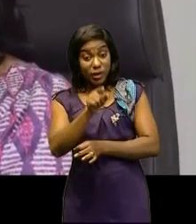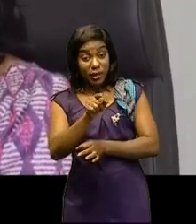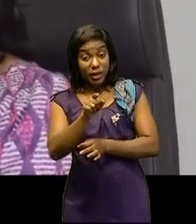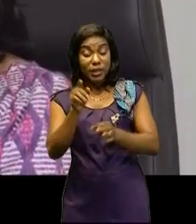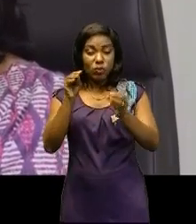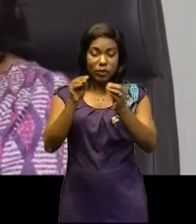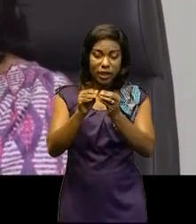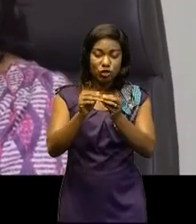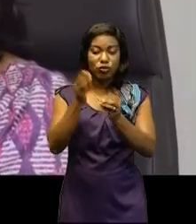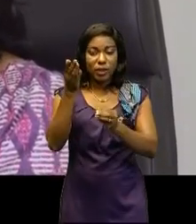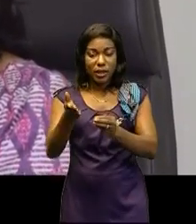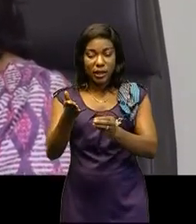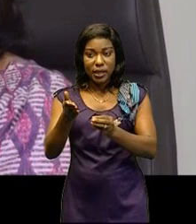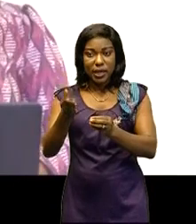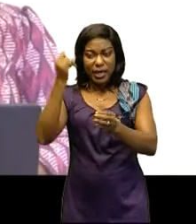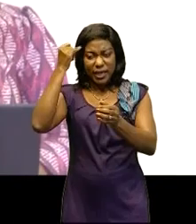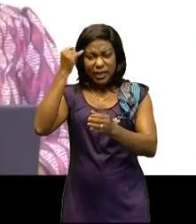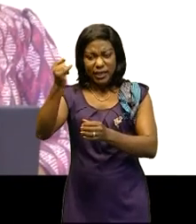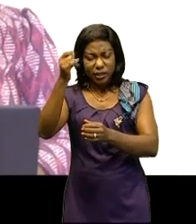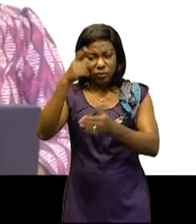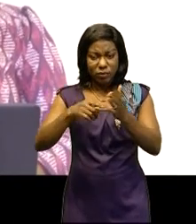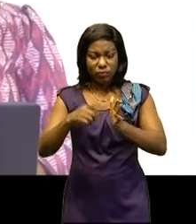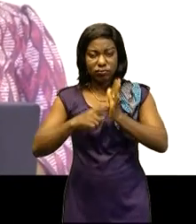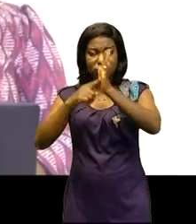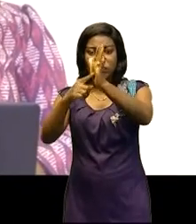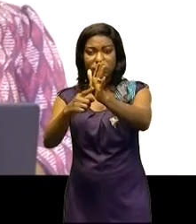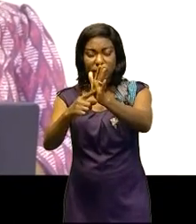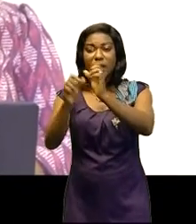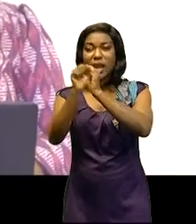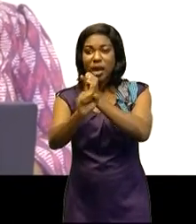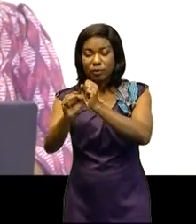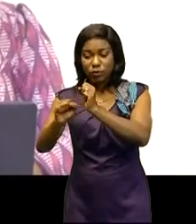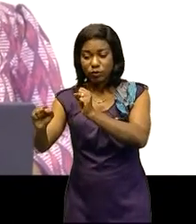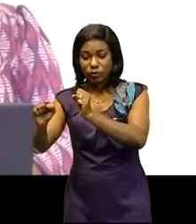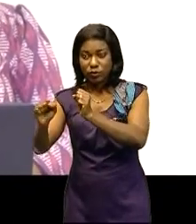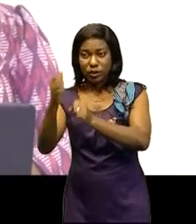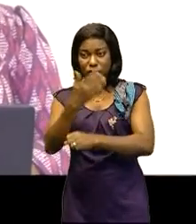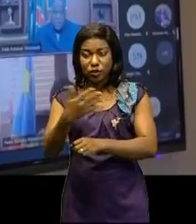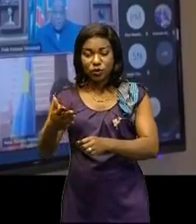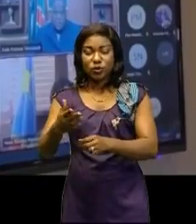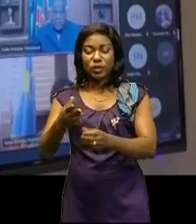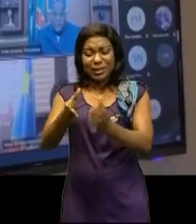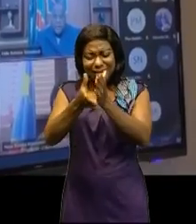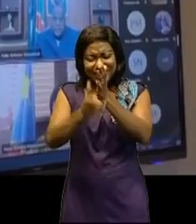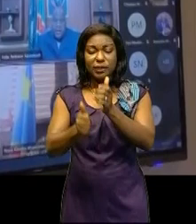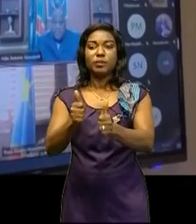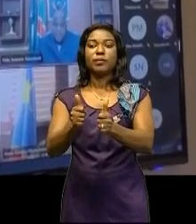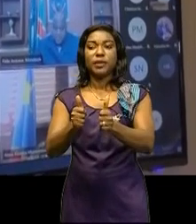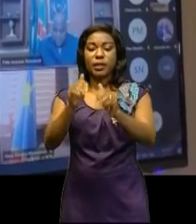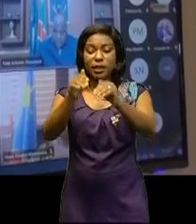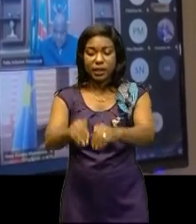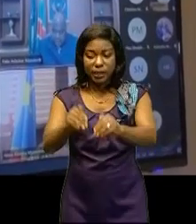autres, d'assurer l'exposition et la promotion des produits locaux bio qualité pour stimuler